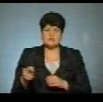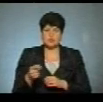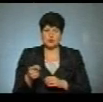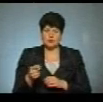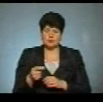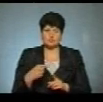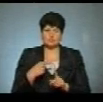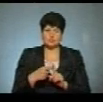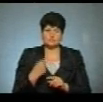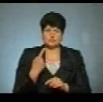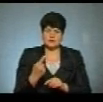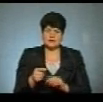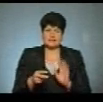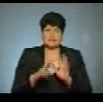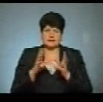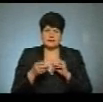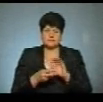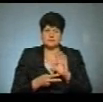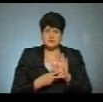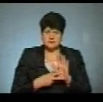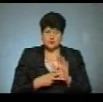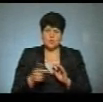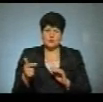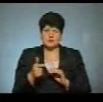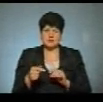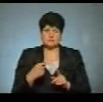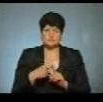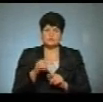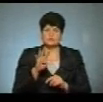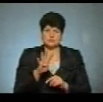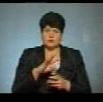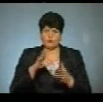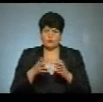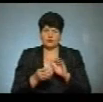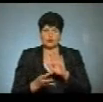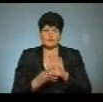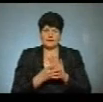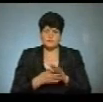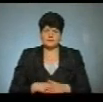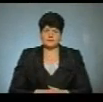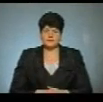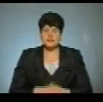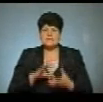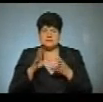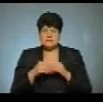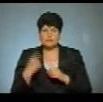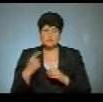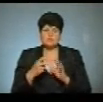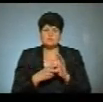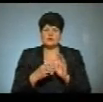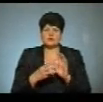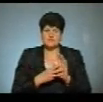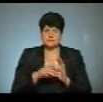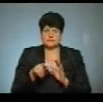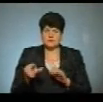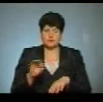на 1 всього 7, в Гусятинському на 4 всього 9. Загалом в області 708 хворих